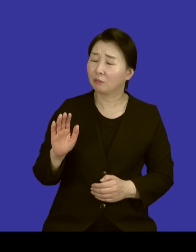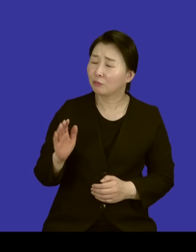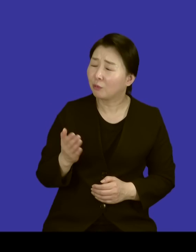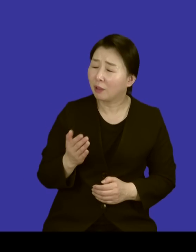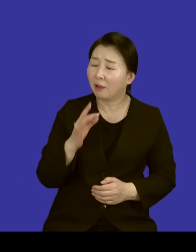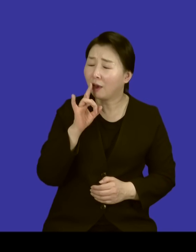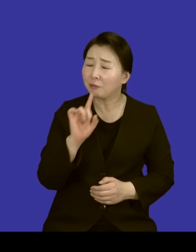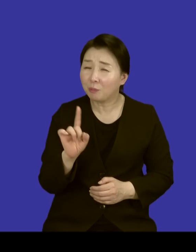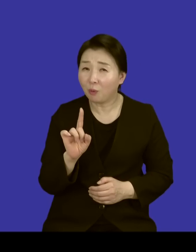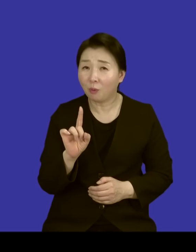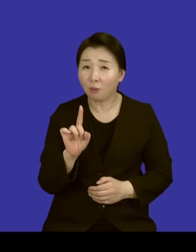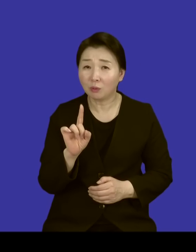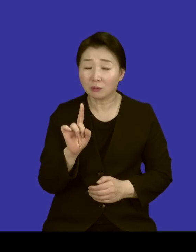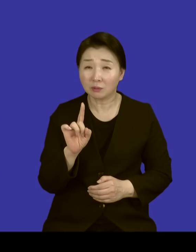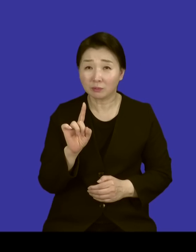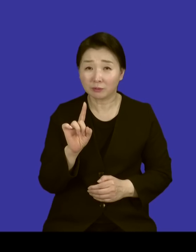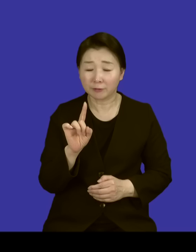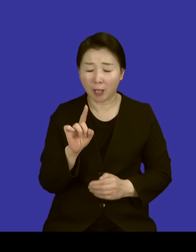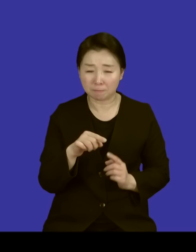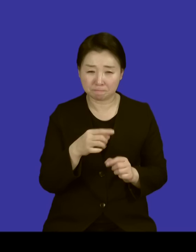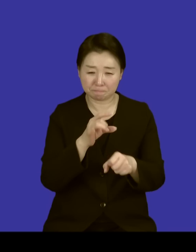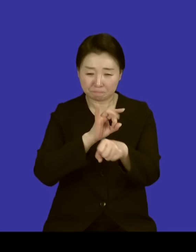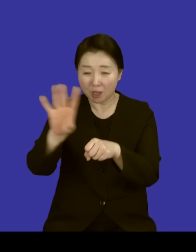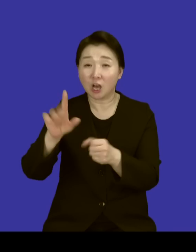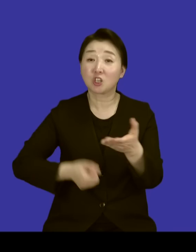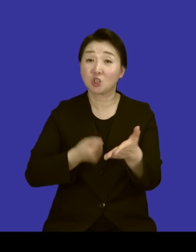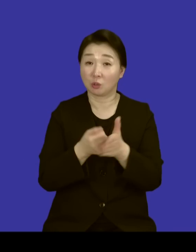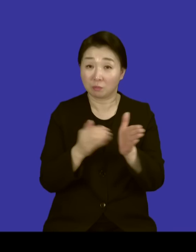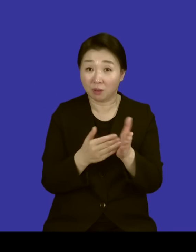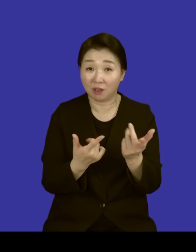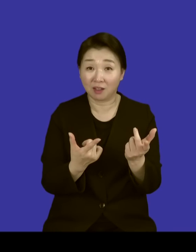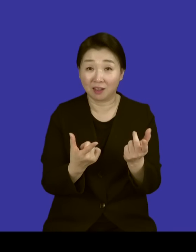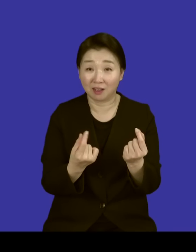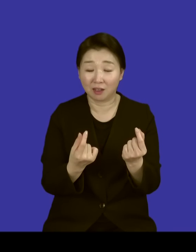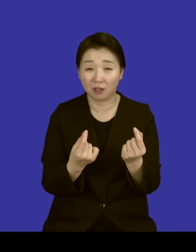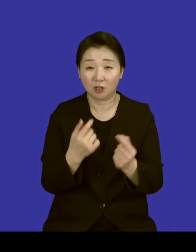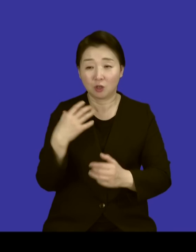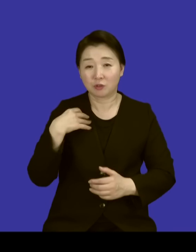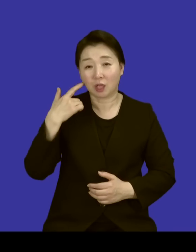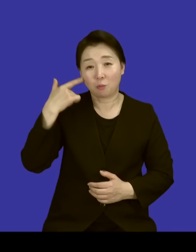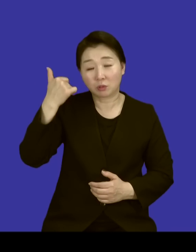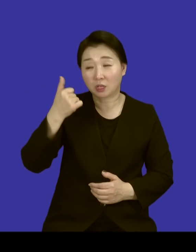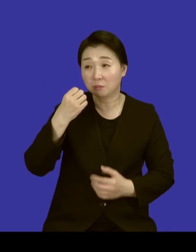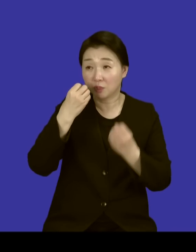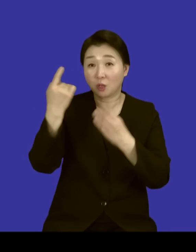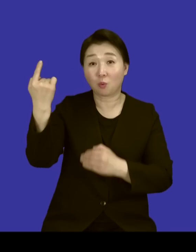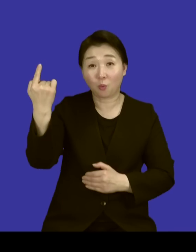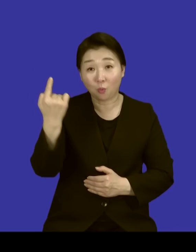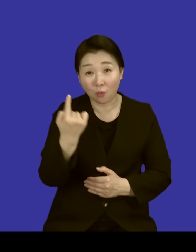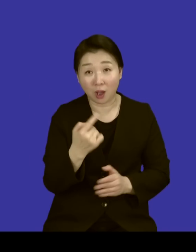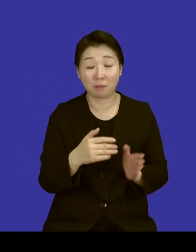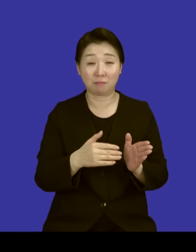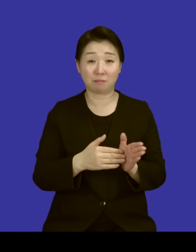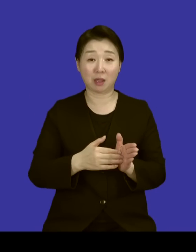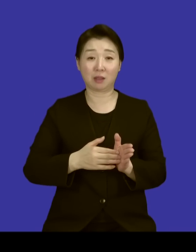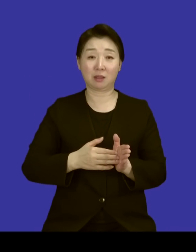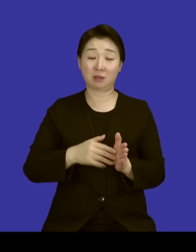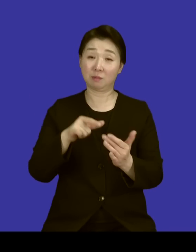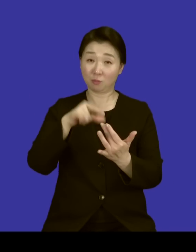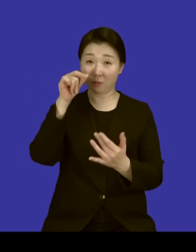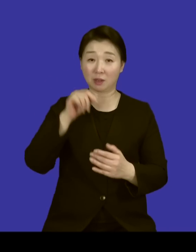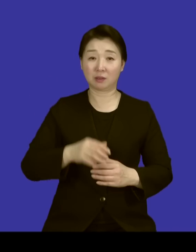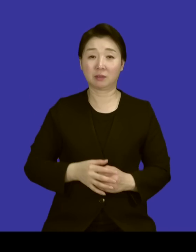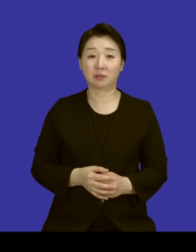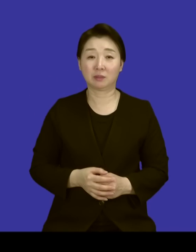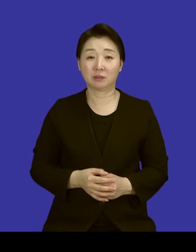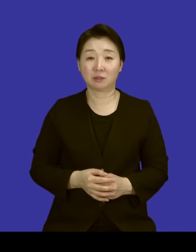어떠셨어요? 뒤도 안 돌아보고 결정을 했는데 예. 이제 저희 교회 이제 담임 목사님 새로 오시는 분을 이제 뽑고